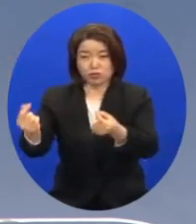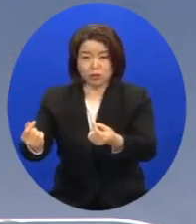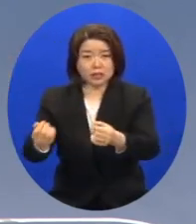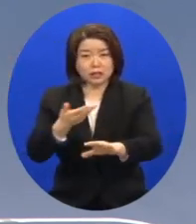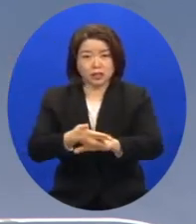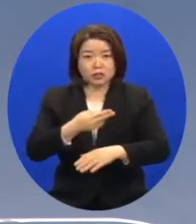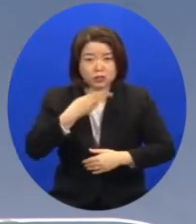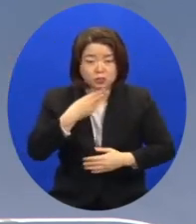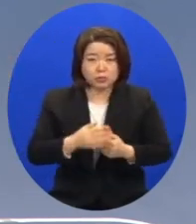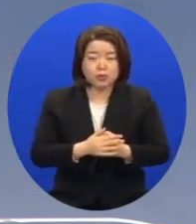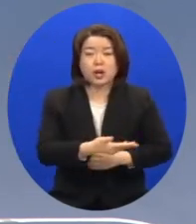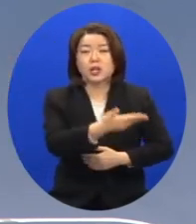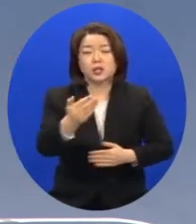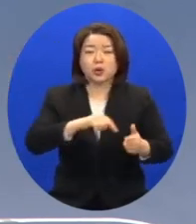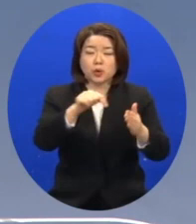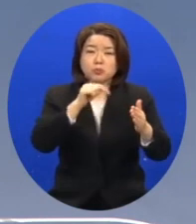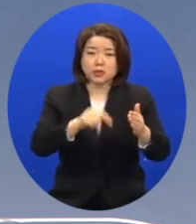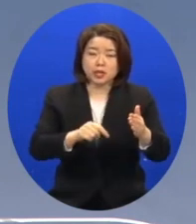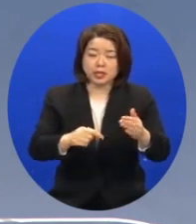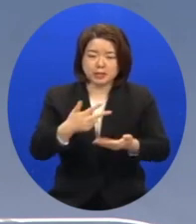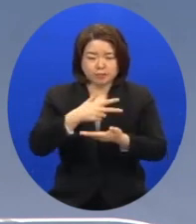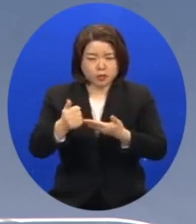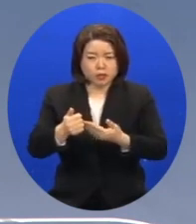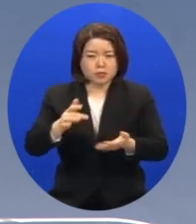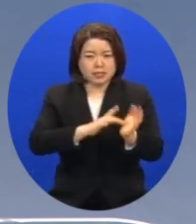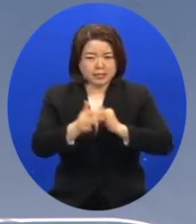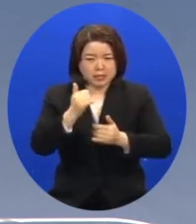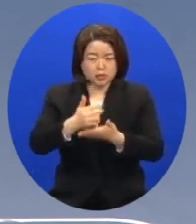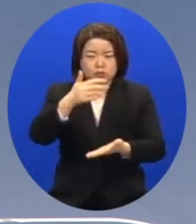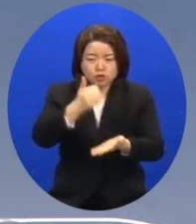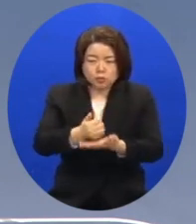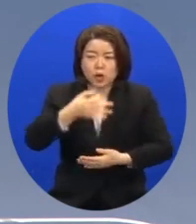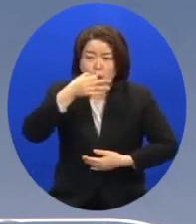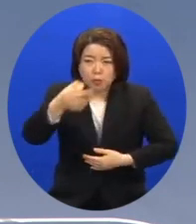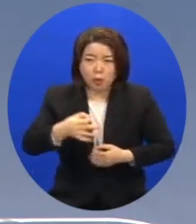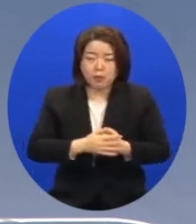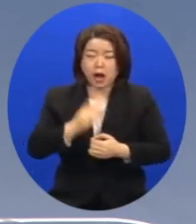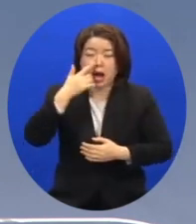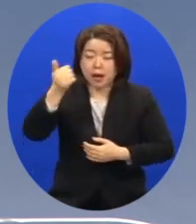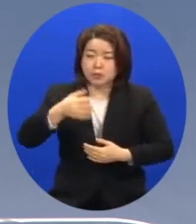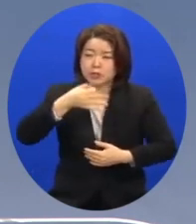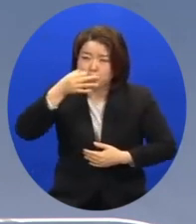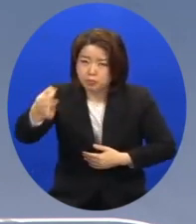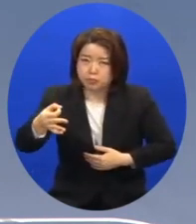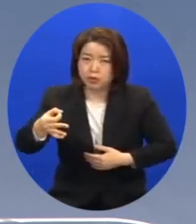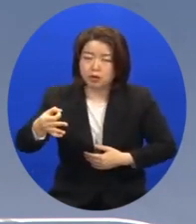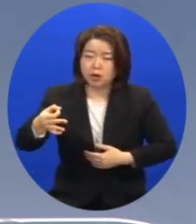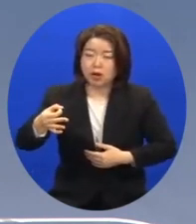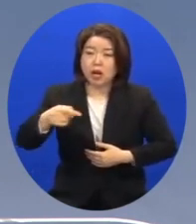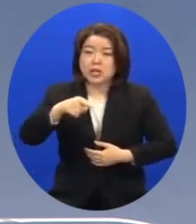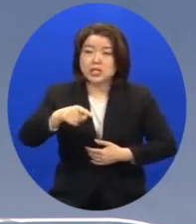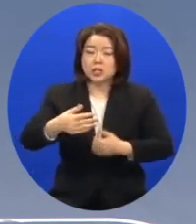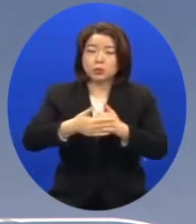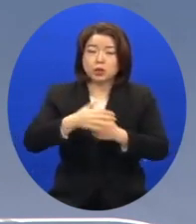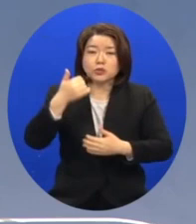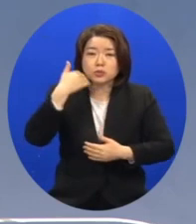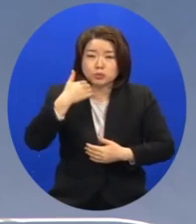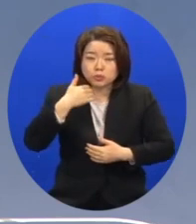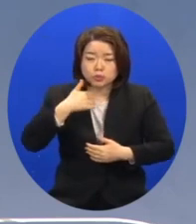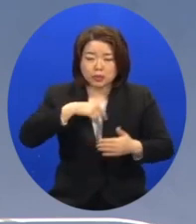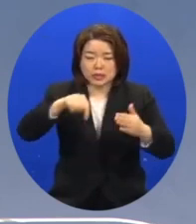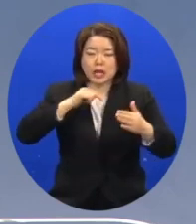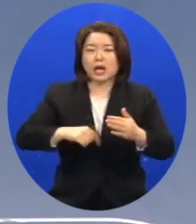여러분 안에 예수님을 주님 이라고 고백하고 하나님을 아버지라고 그렇게 부르게 해 주시는 분이 여러분 안에 계시잖아요